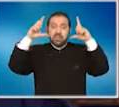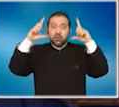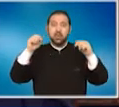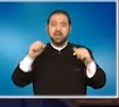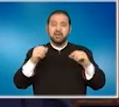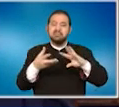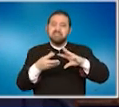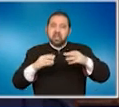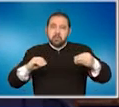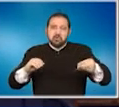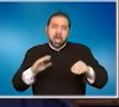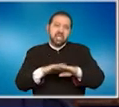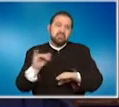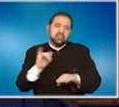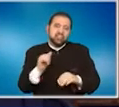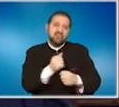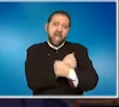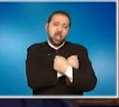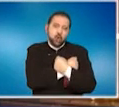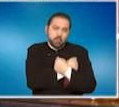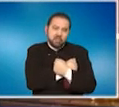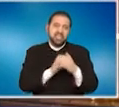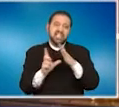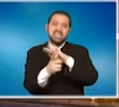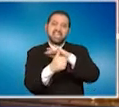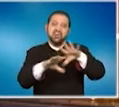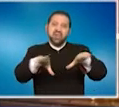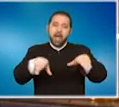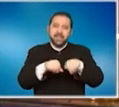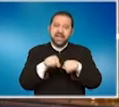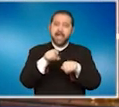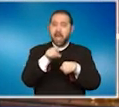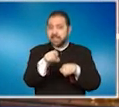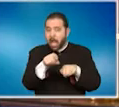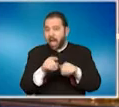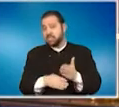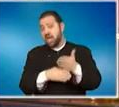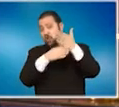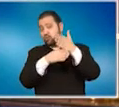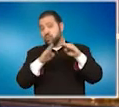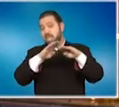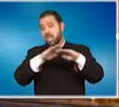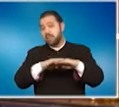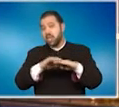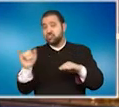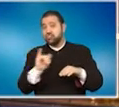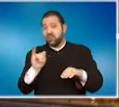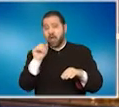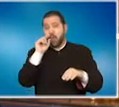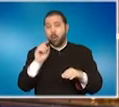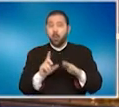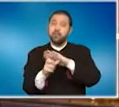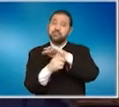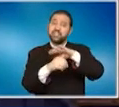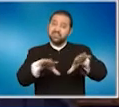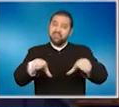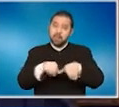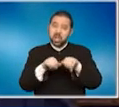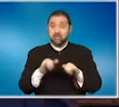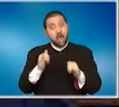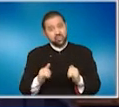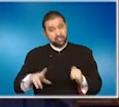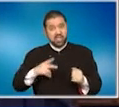mare? Să-ți vindece pe cineva sau să ai grijă de cineva? Și astea sunt. Și astea sunt. Ele pot